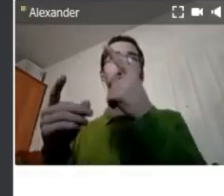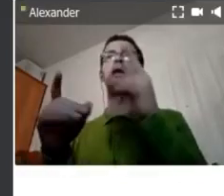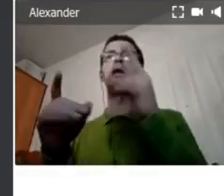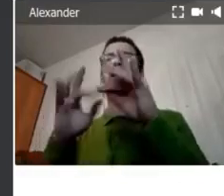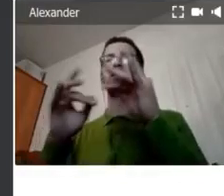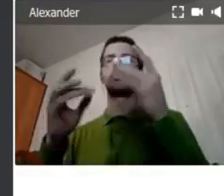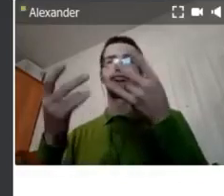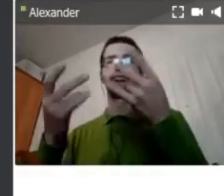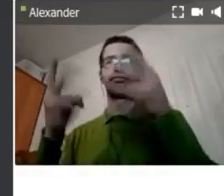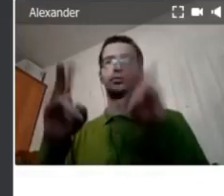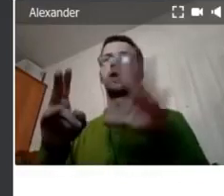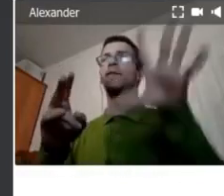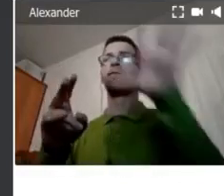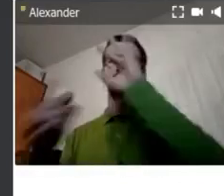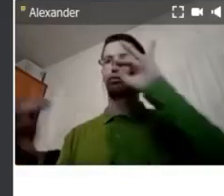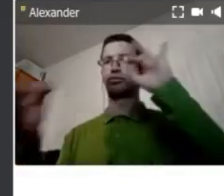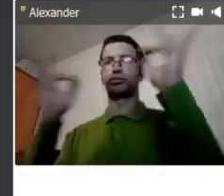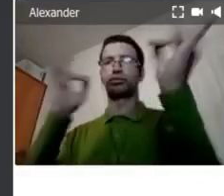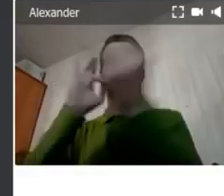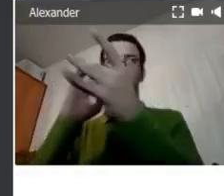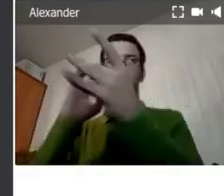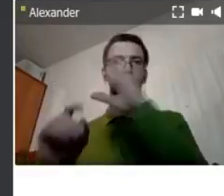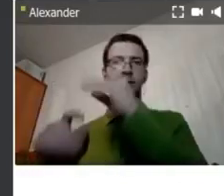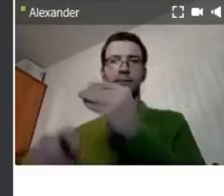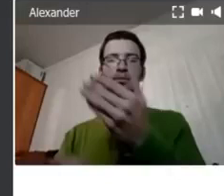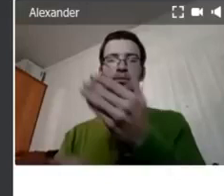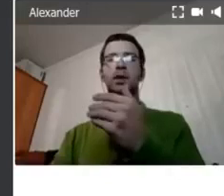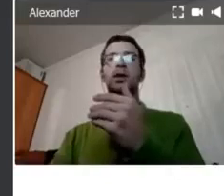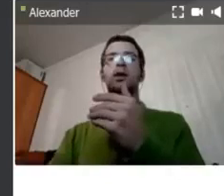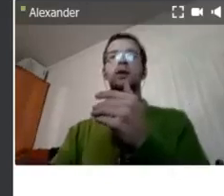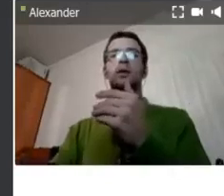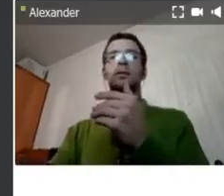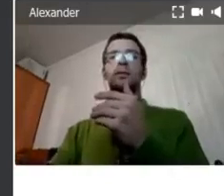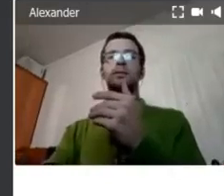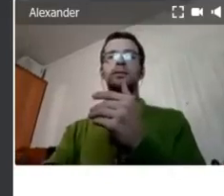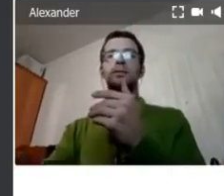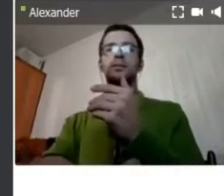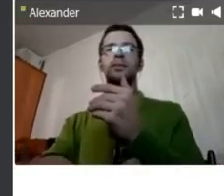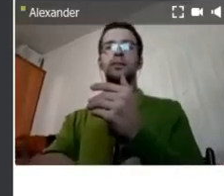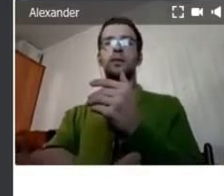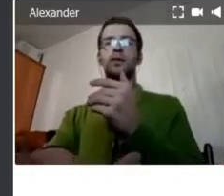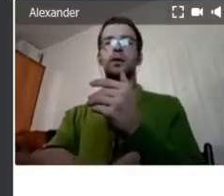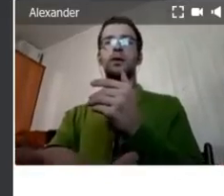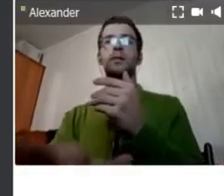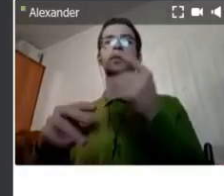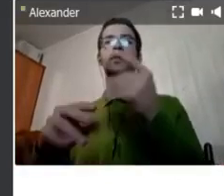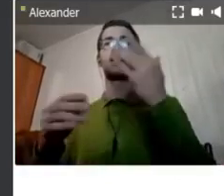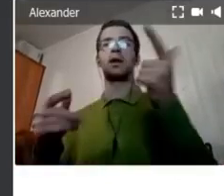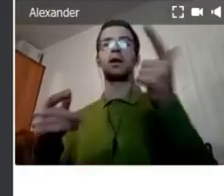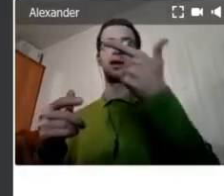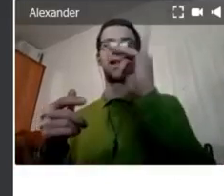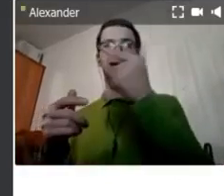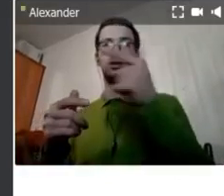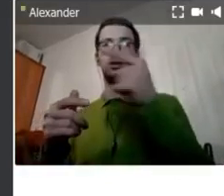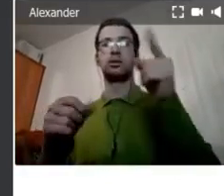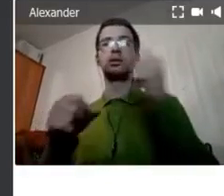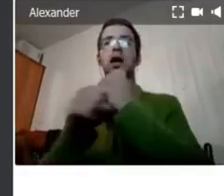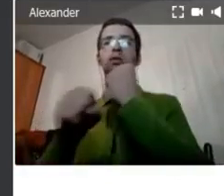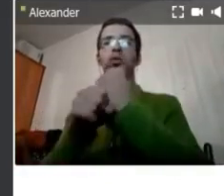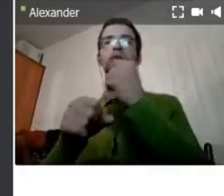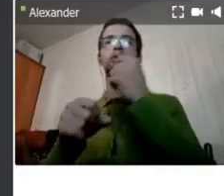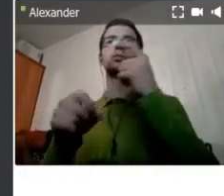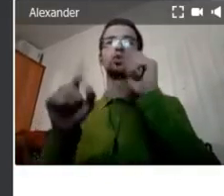все, его, естественно, люди все хотят. Это закономерность. Итак, речь пойдет сегодня о